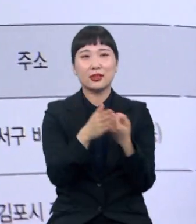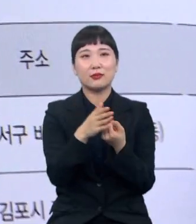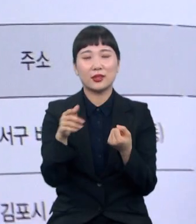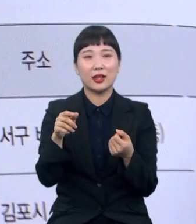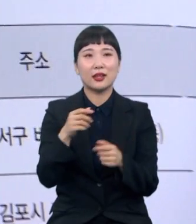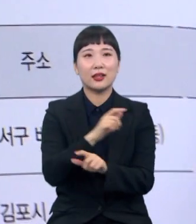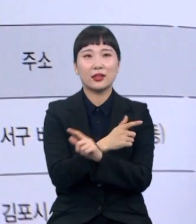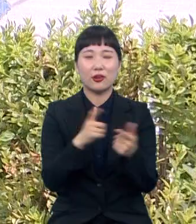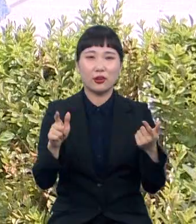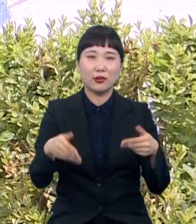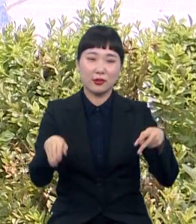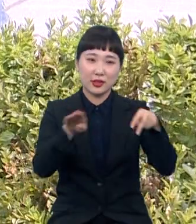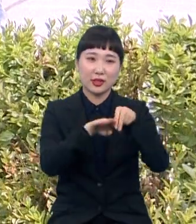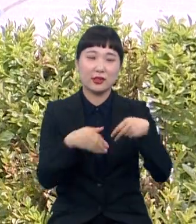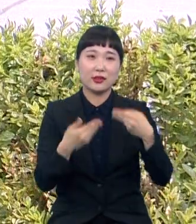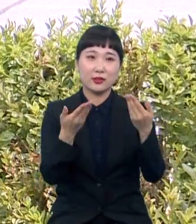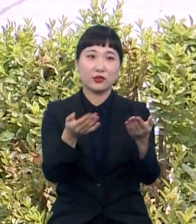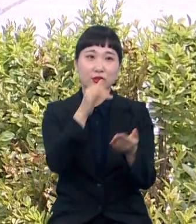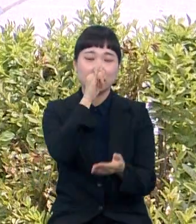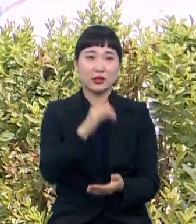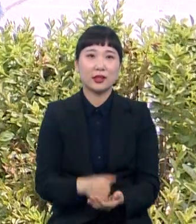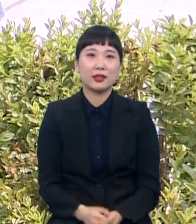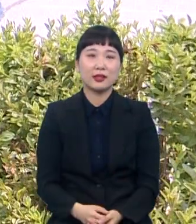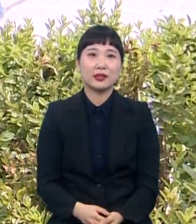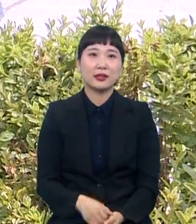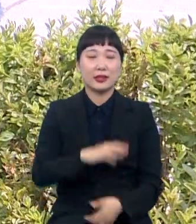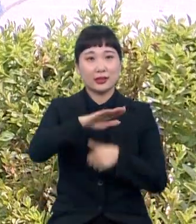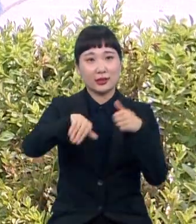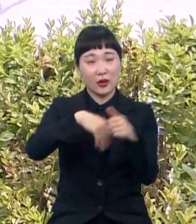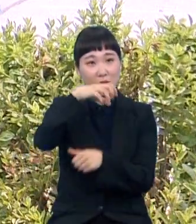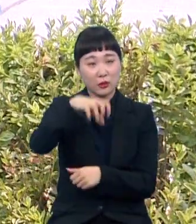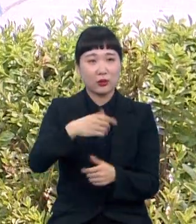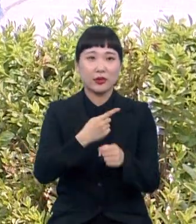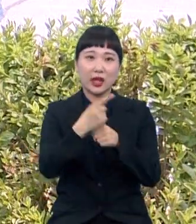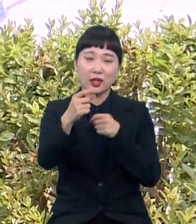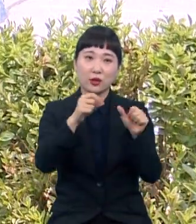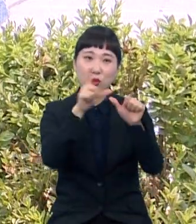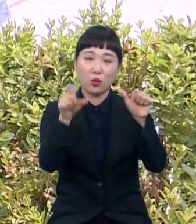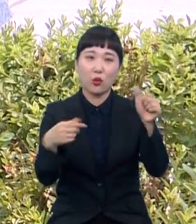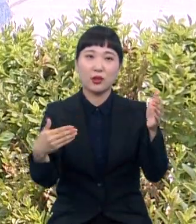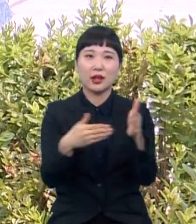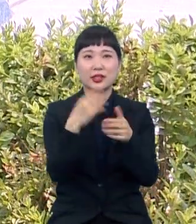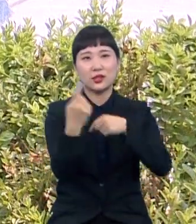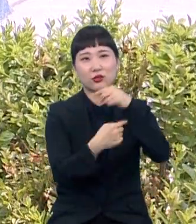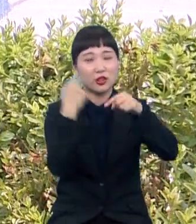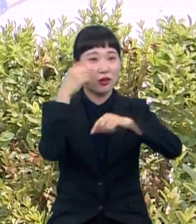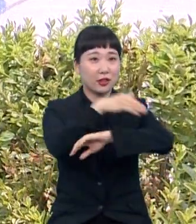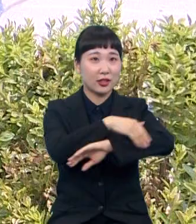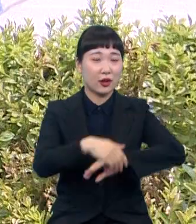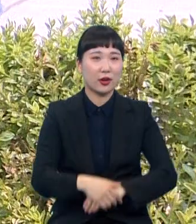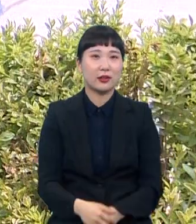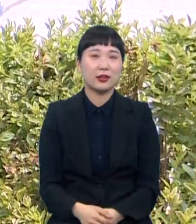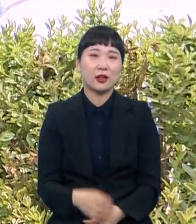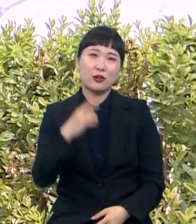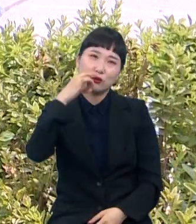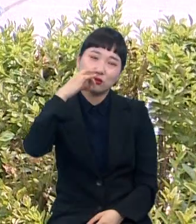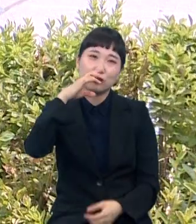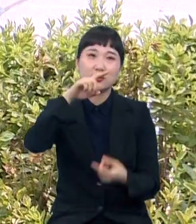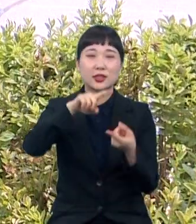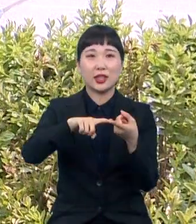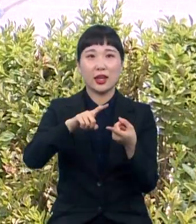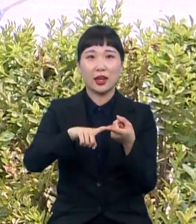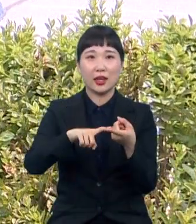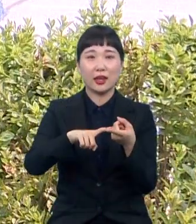있습니다. 검단 신도시 입주종합상황실은 내년 5월까지 운영될 예정입니다. 이 궁금한 사항이